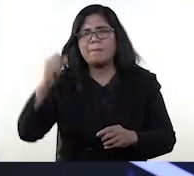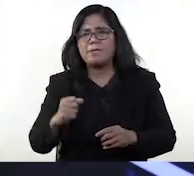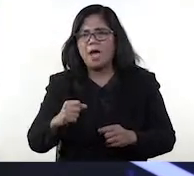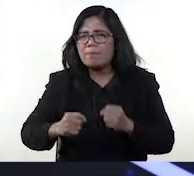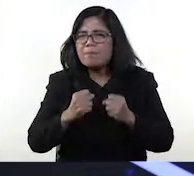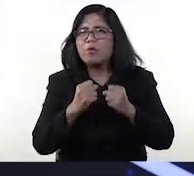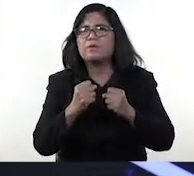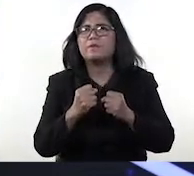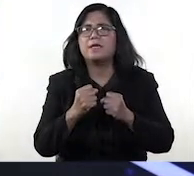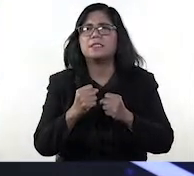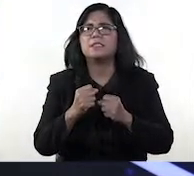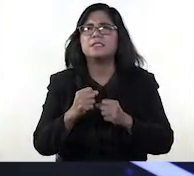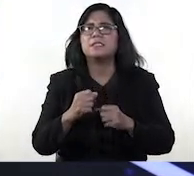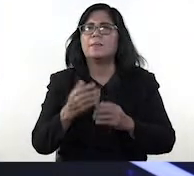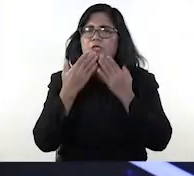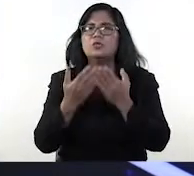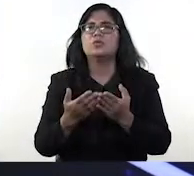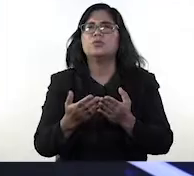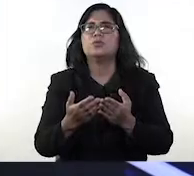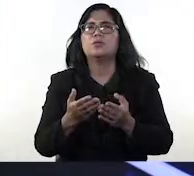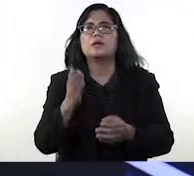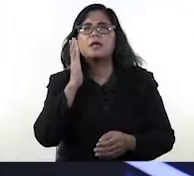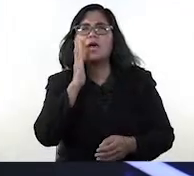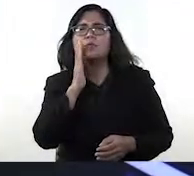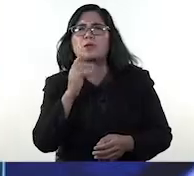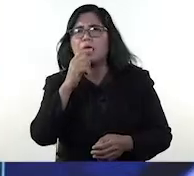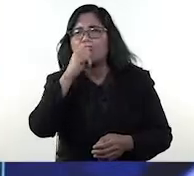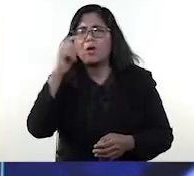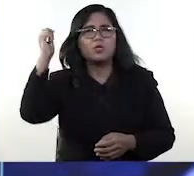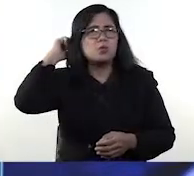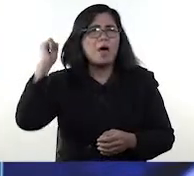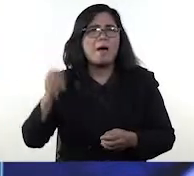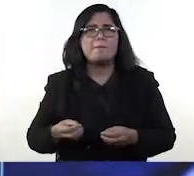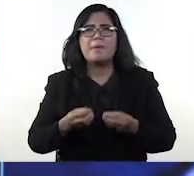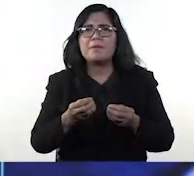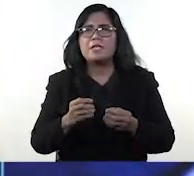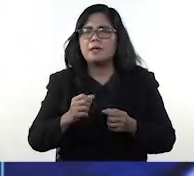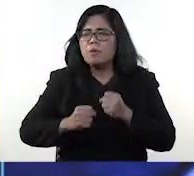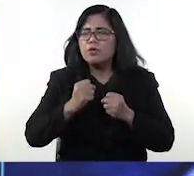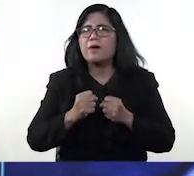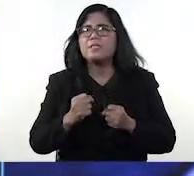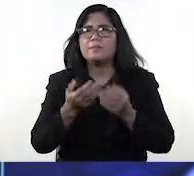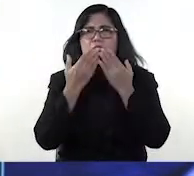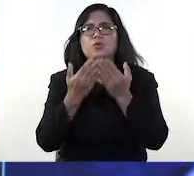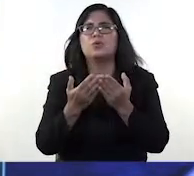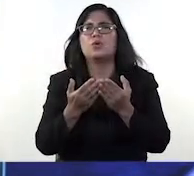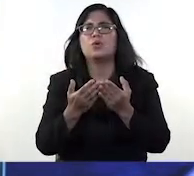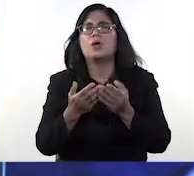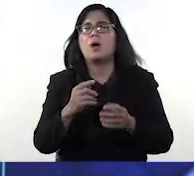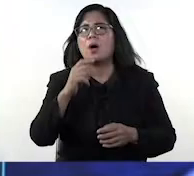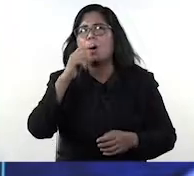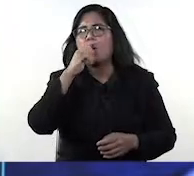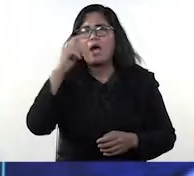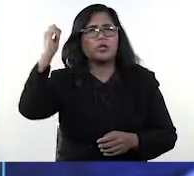model kalau punya orangtua yang selalu memberi motivasi yang baik bagimu bersyukurlah Hai orang-orang tua halo halo